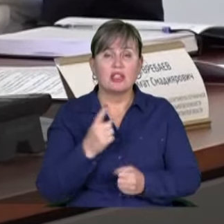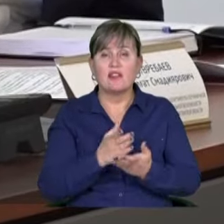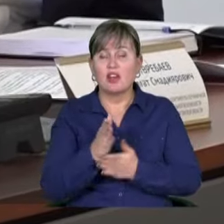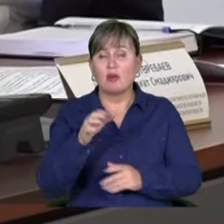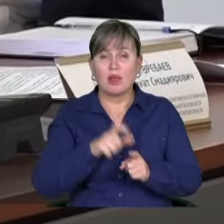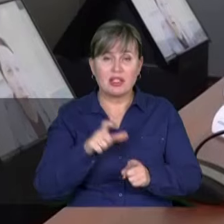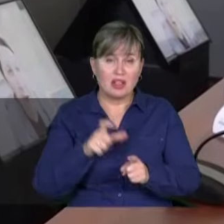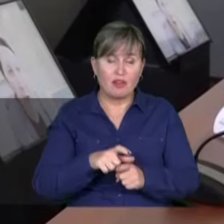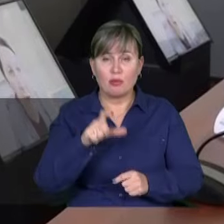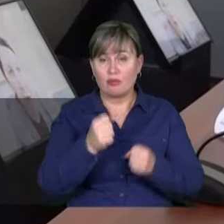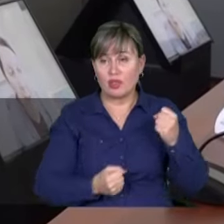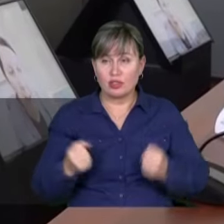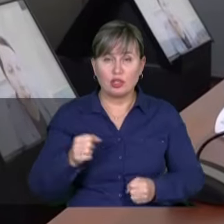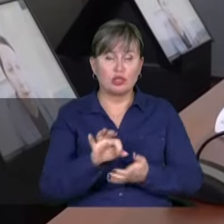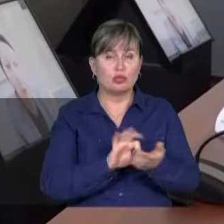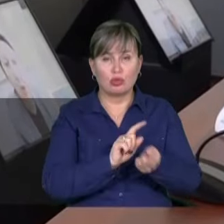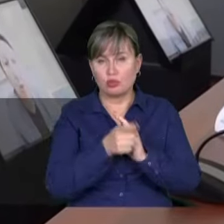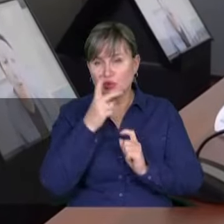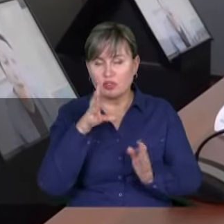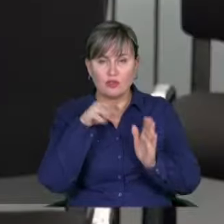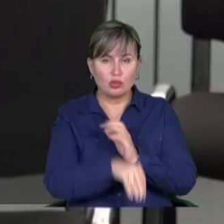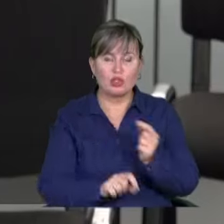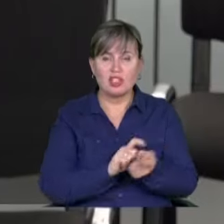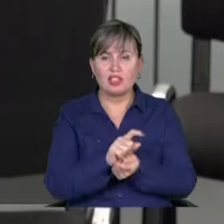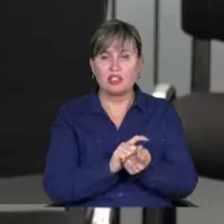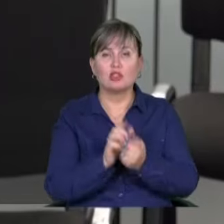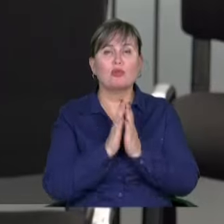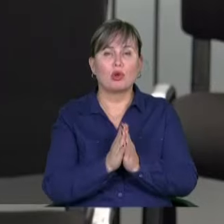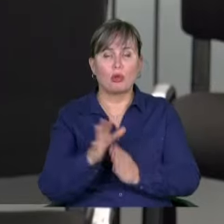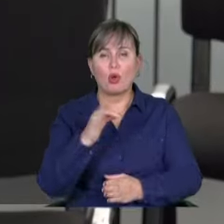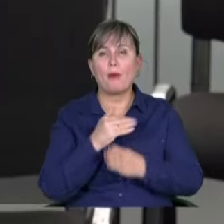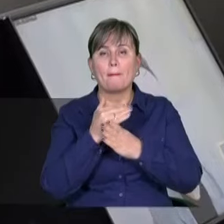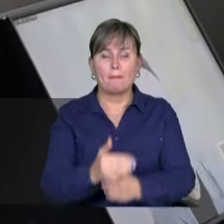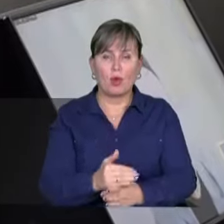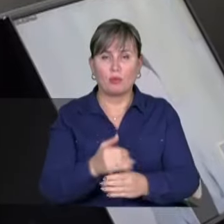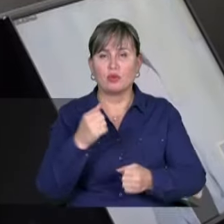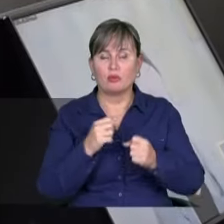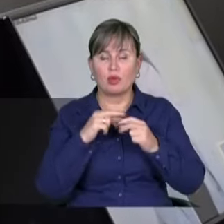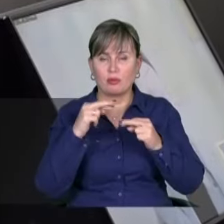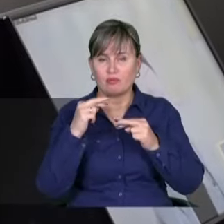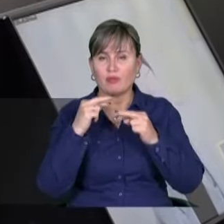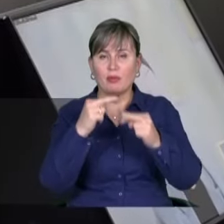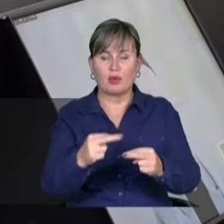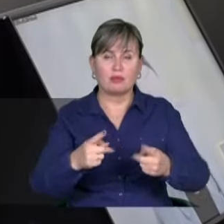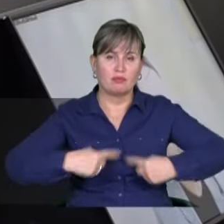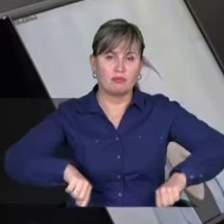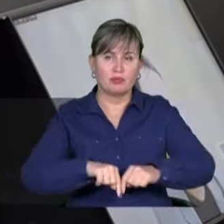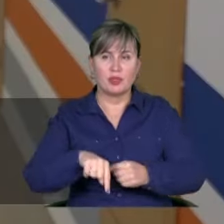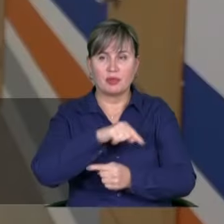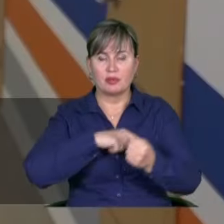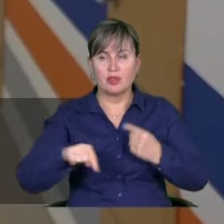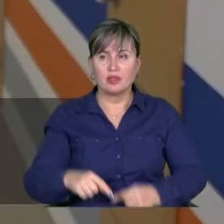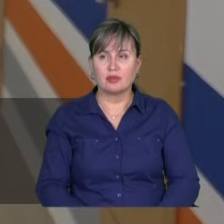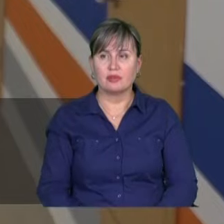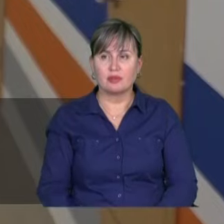словам дальнобойщика, срочный пересмотр внесенных изменений. С просьбой о помощи перевозчики обратились в палату предпринимателей.